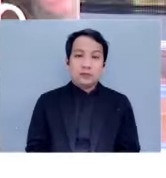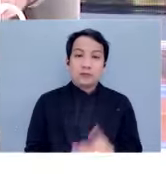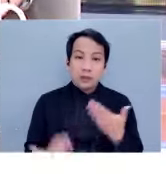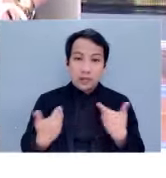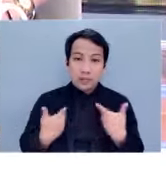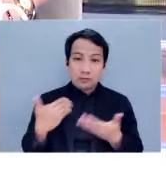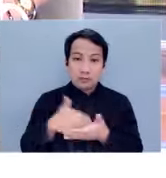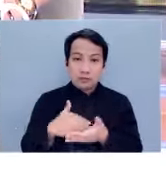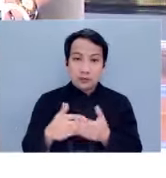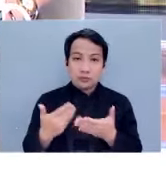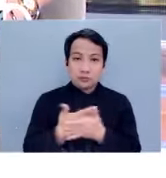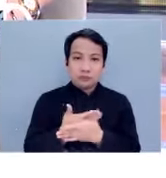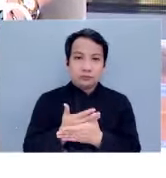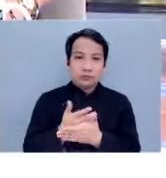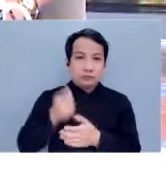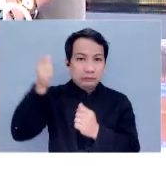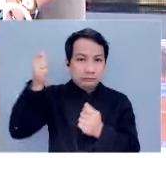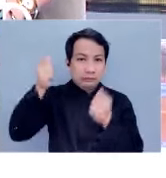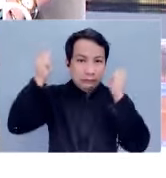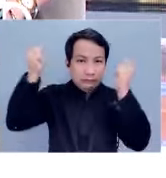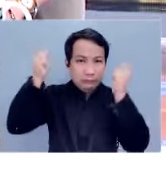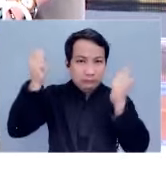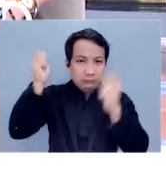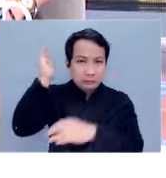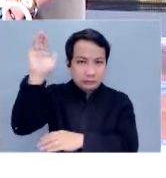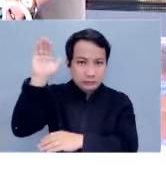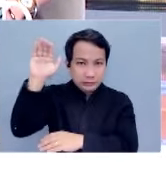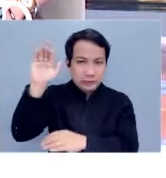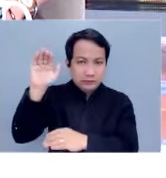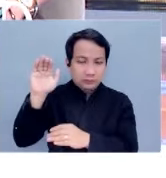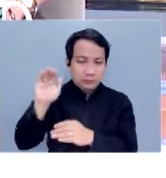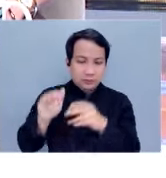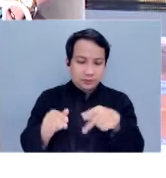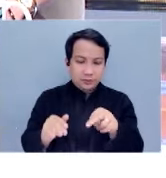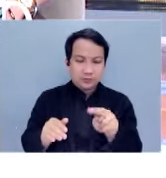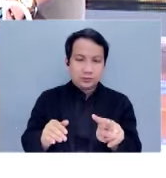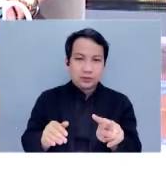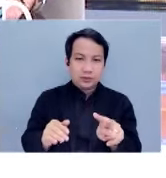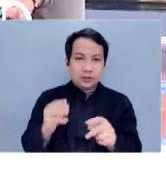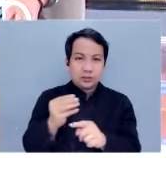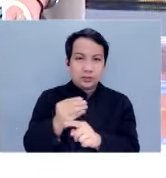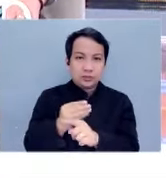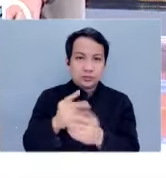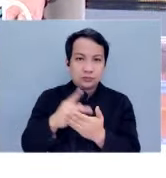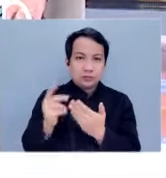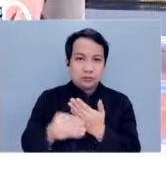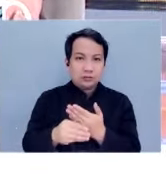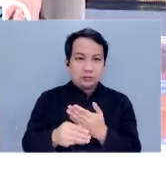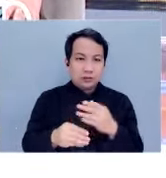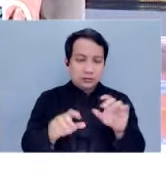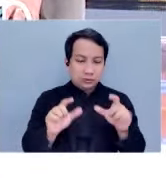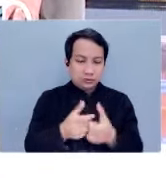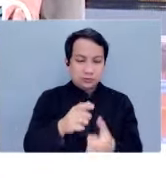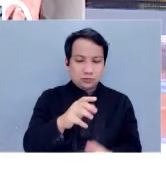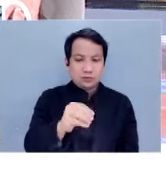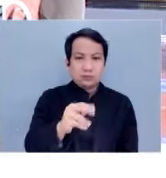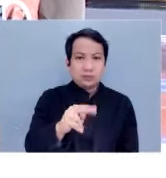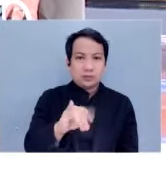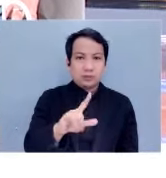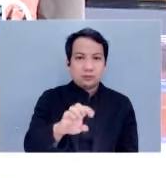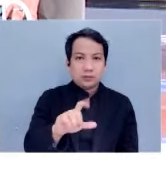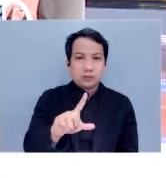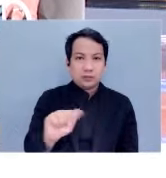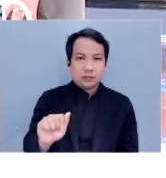grupong Manibela laban sa ipinatutupad na PUV Modernization Program. Pero paglilinaw ng grupo, rari lang ang gagawin nila at